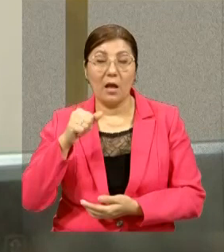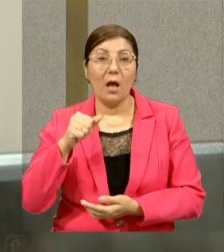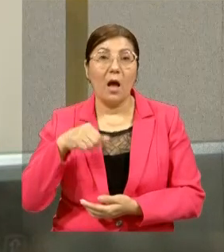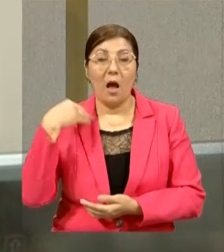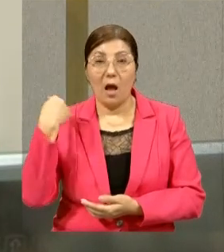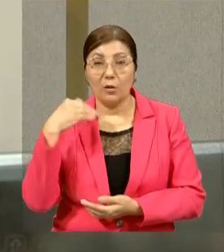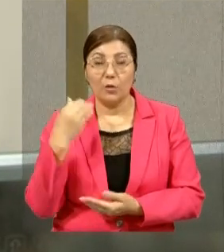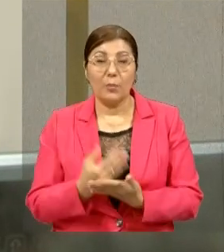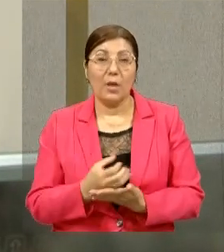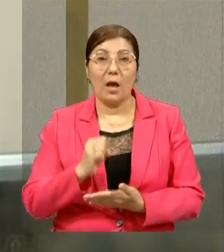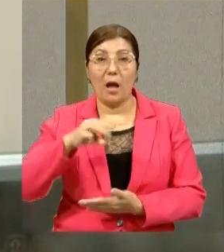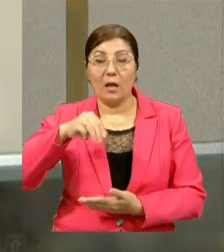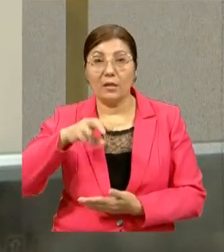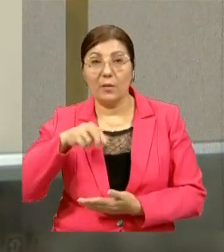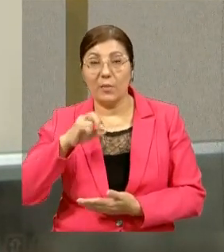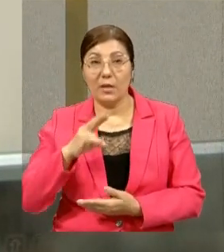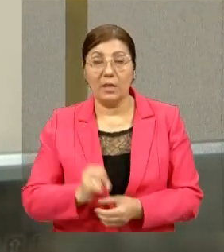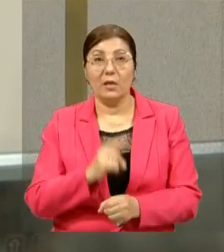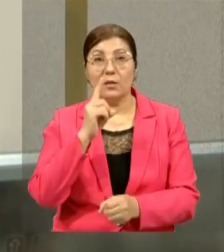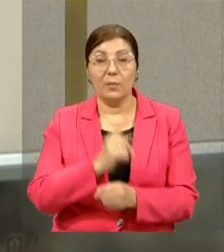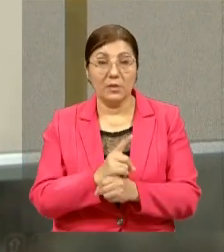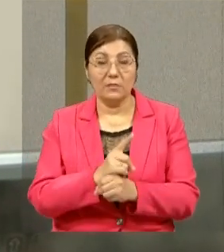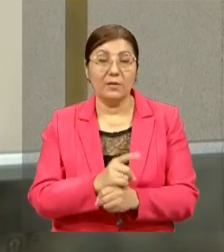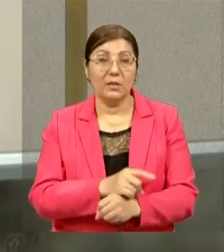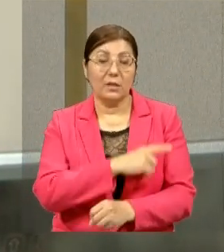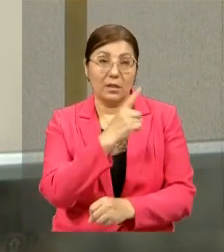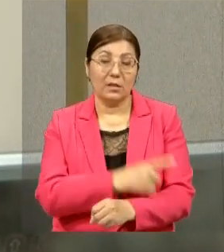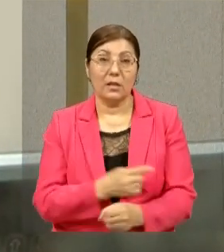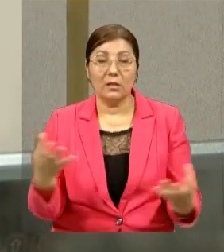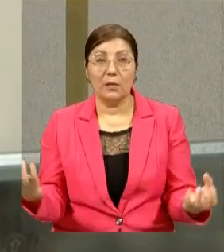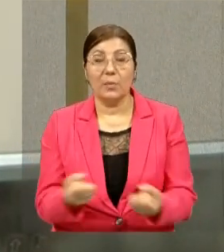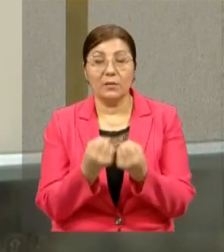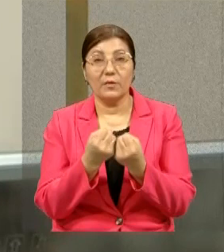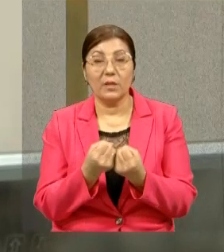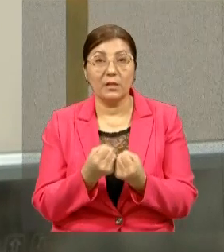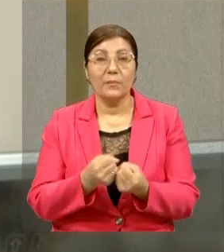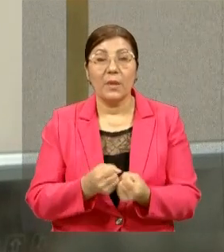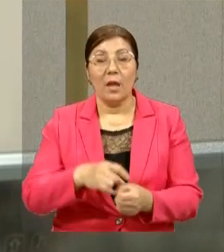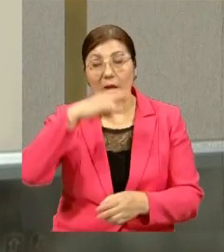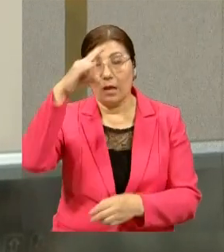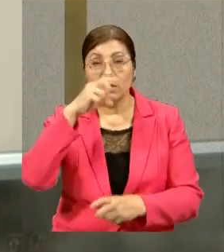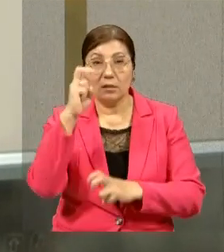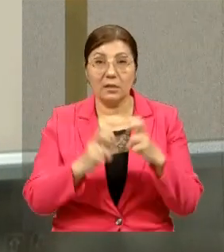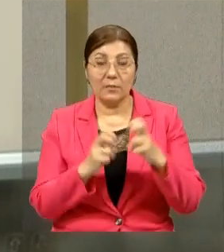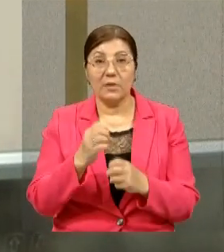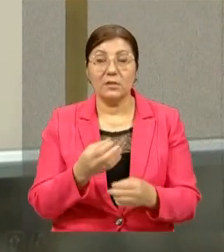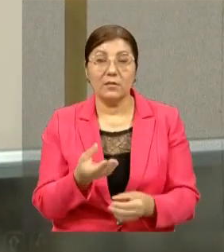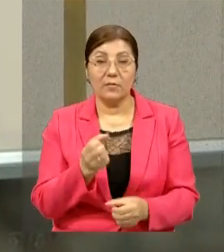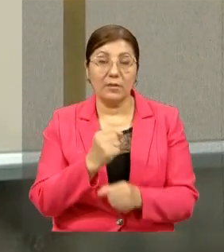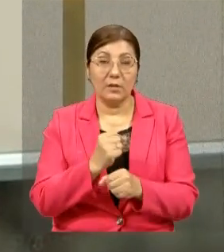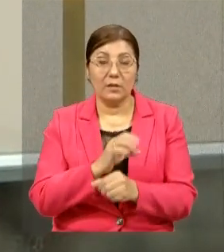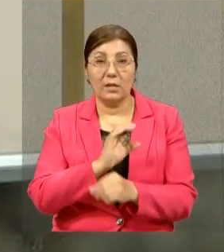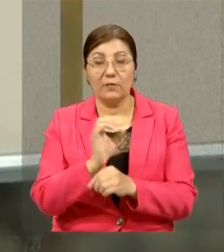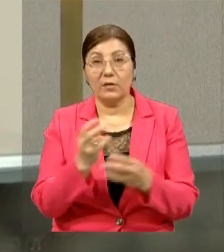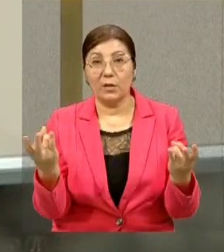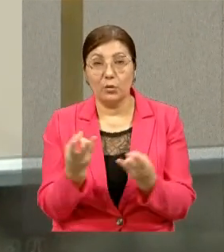акен поручаю усилить поддержку отечественных товаропроизводителей решать проблемы простава предприятий нужно